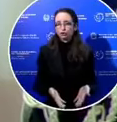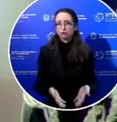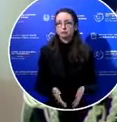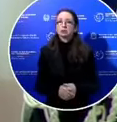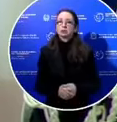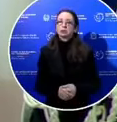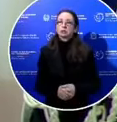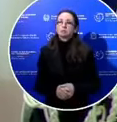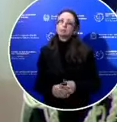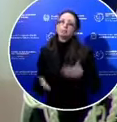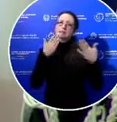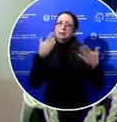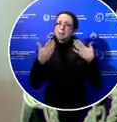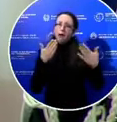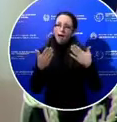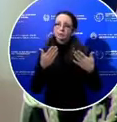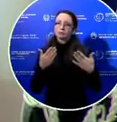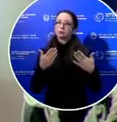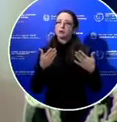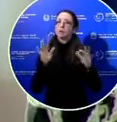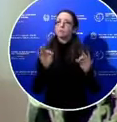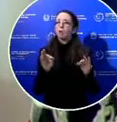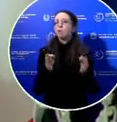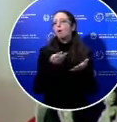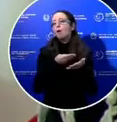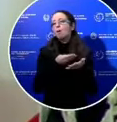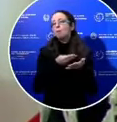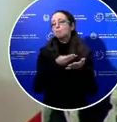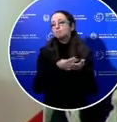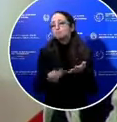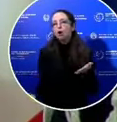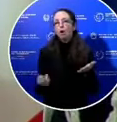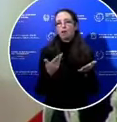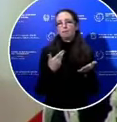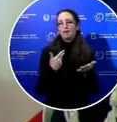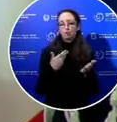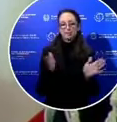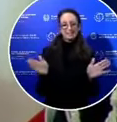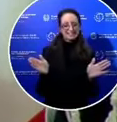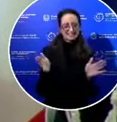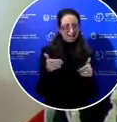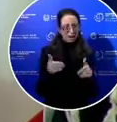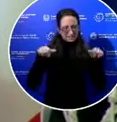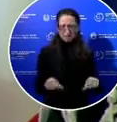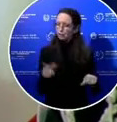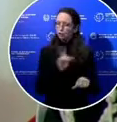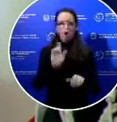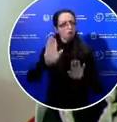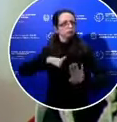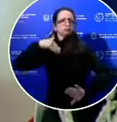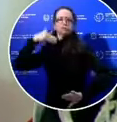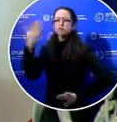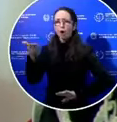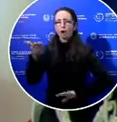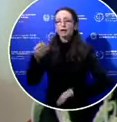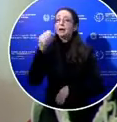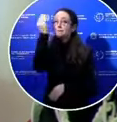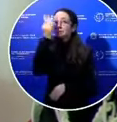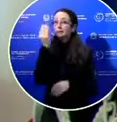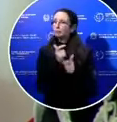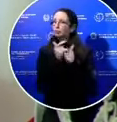affrontare un dibattito proprio provando ad uscire dagli schemi precostituiti e provando a pensare